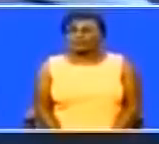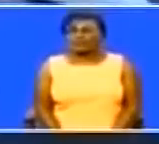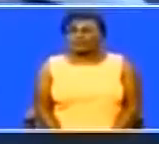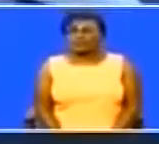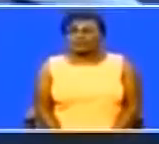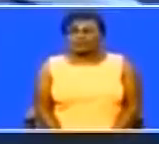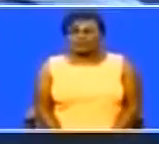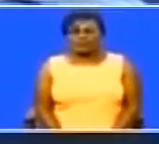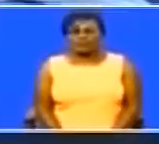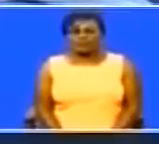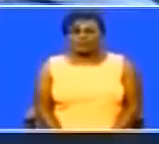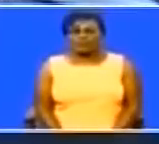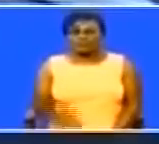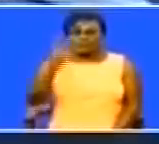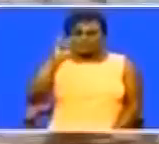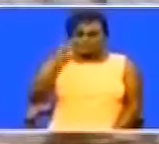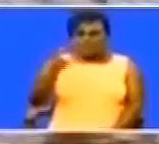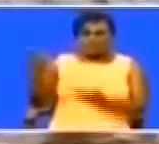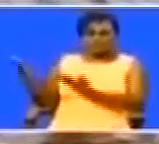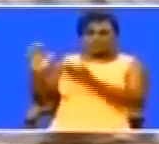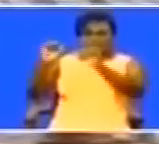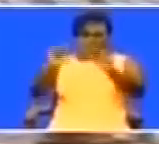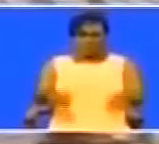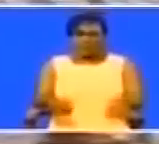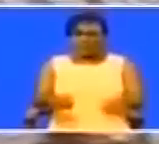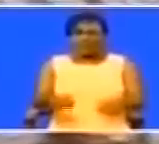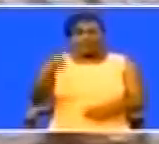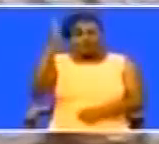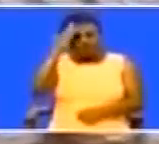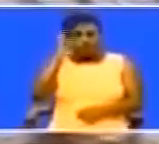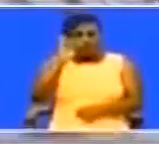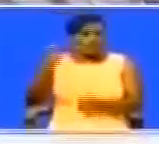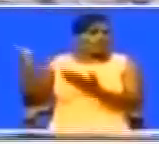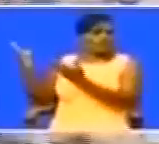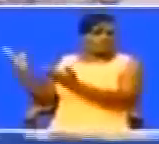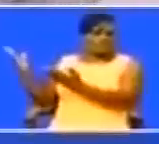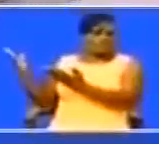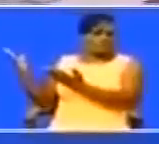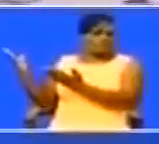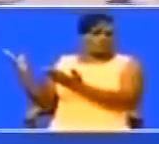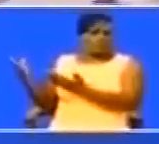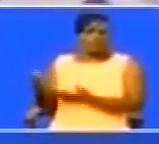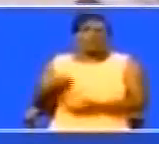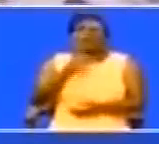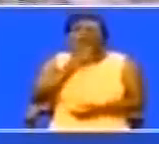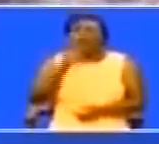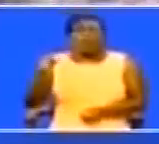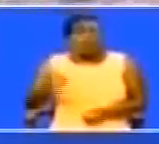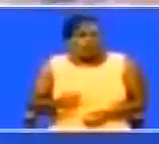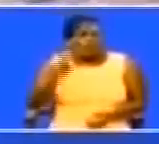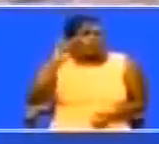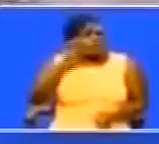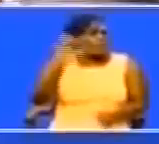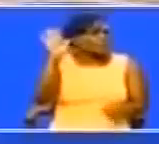Can you all see him? Can you all see him? Do you all see this? Amekula chumvi na bila shaka kujionea mengi